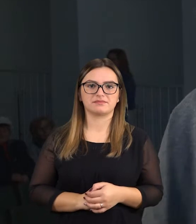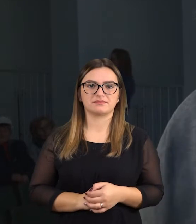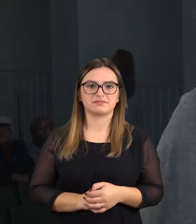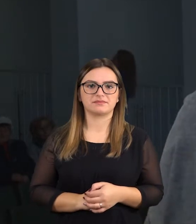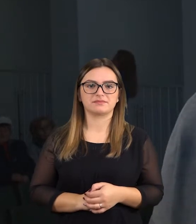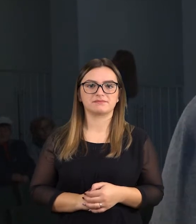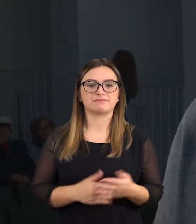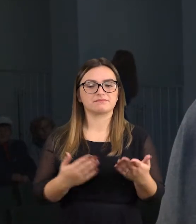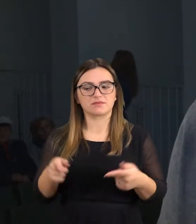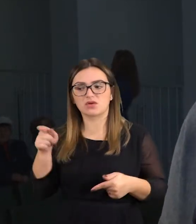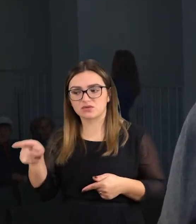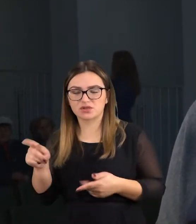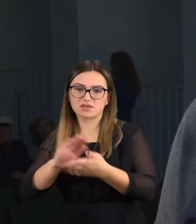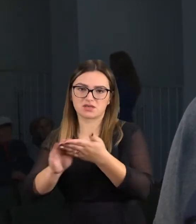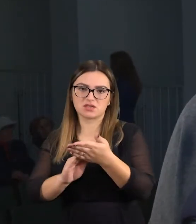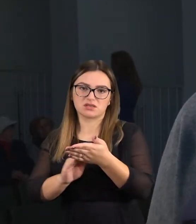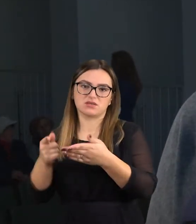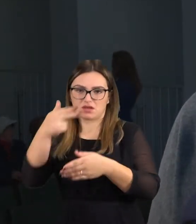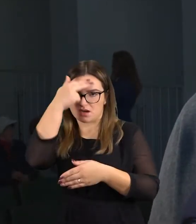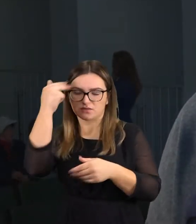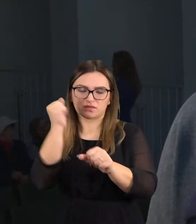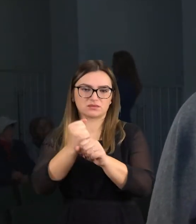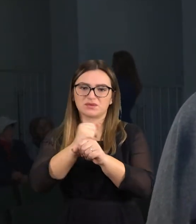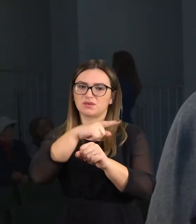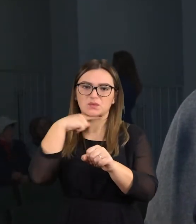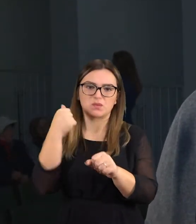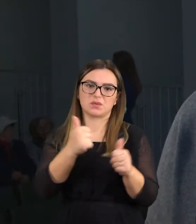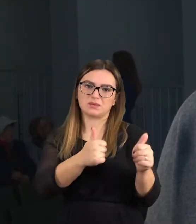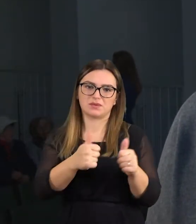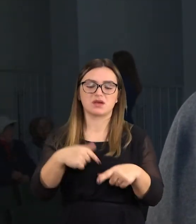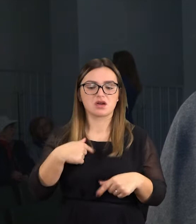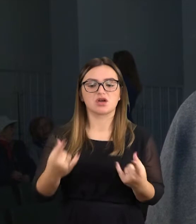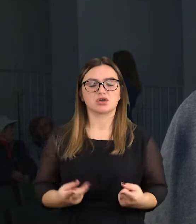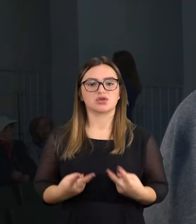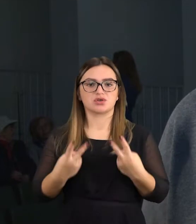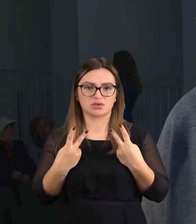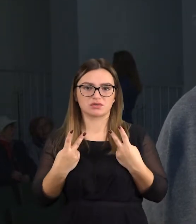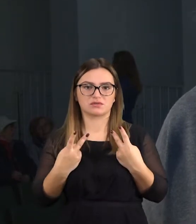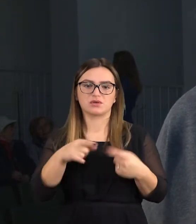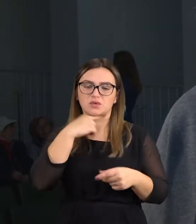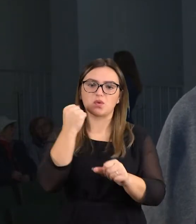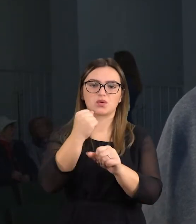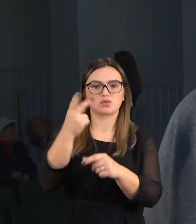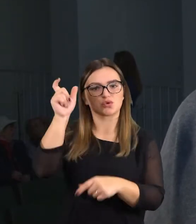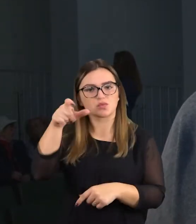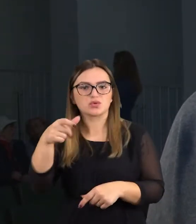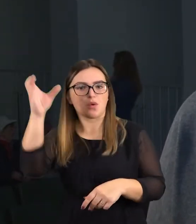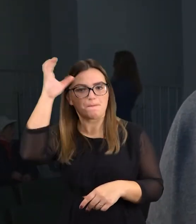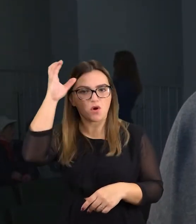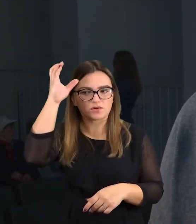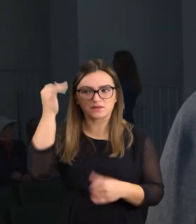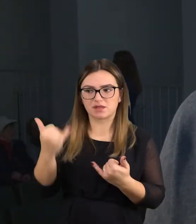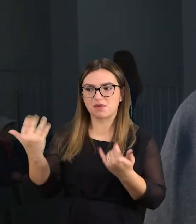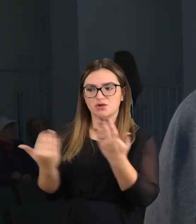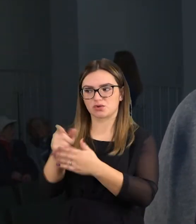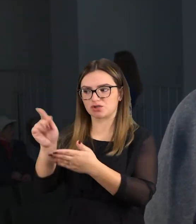mes visi ant išnykimo ribos, o štai va lietuvių istorija. Na žodžiu, ir aš labai džiaugiuosi, kad šiuo metu atsiranda daug naujų mokslininkų,